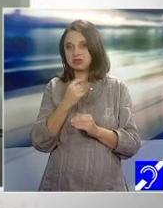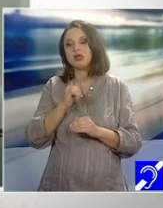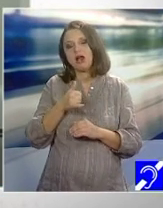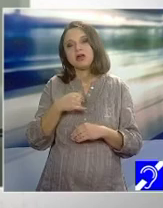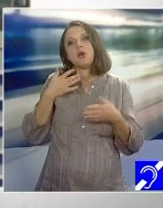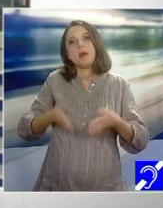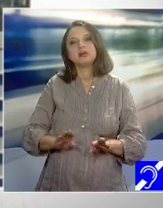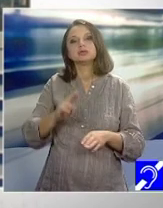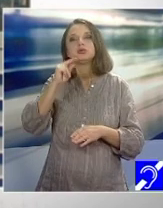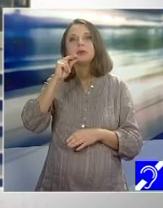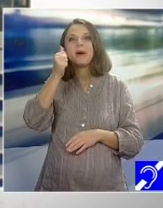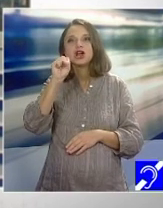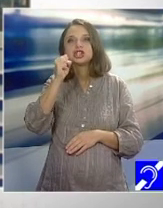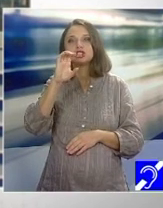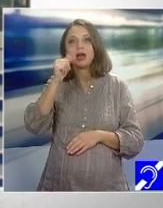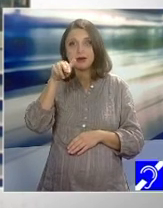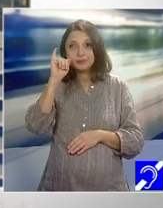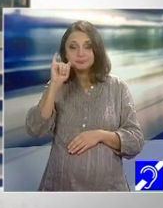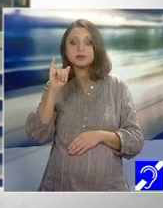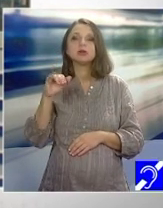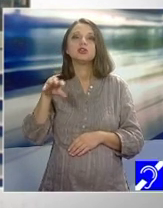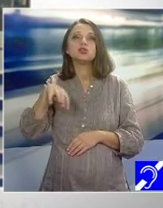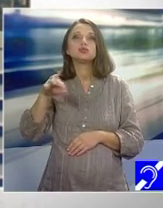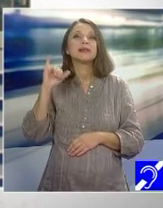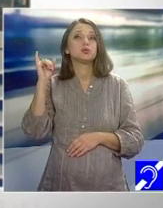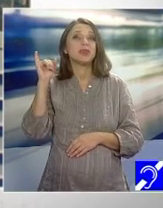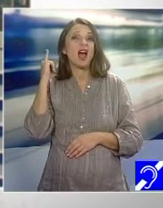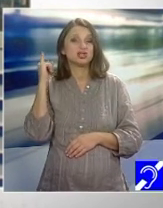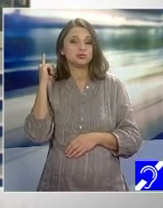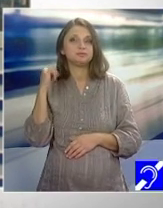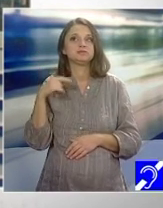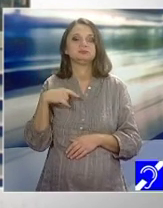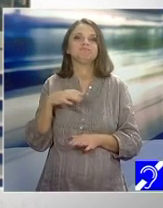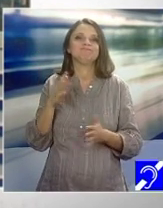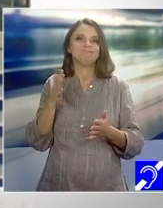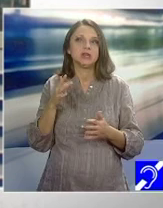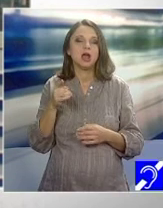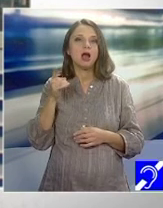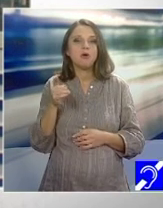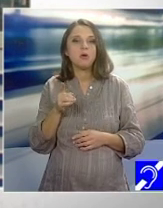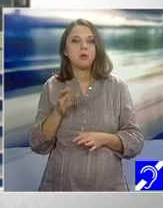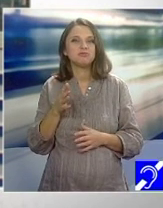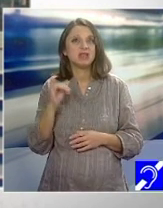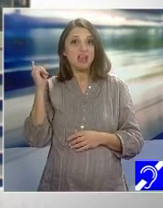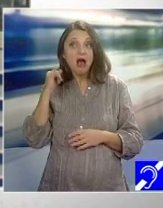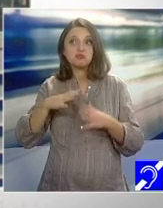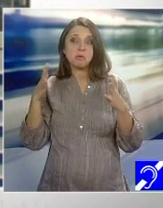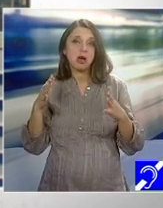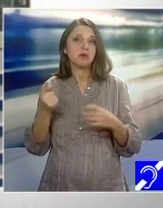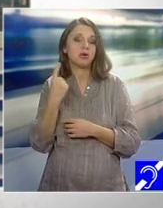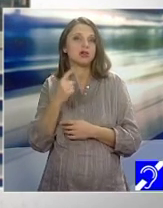Pașcani, în județul Iași. Cred că nici în Iași nu prea am văzut accesibilizări așa de